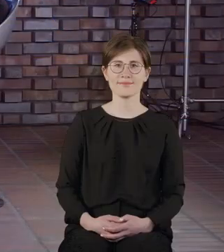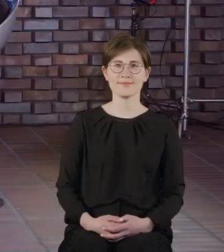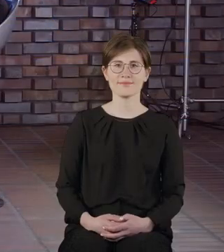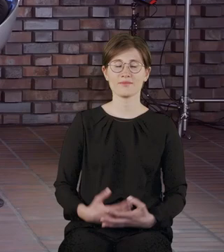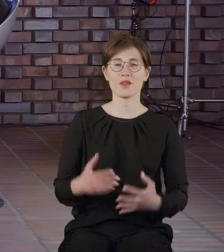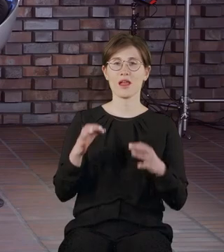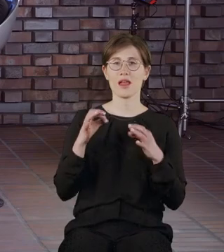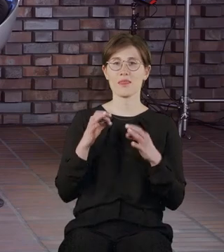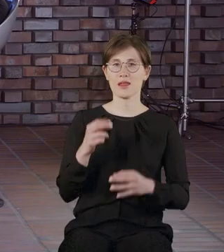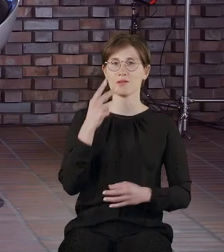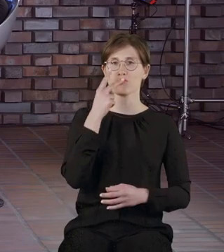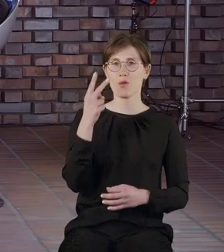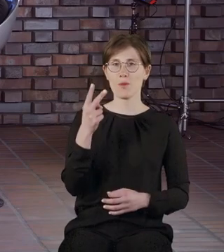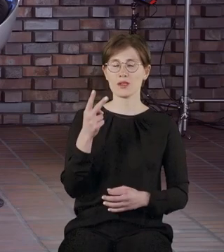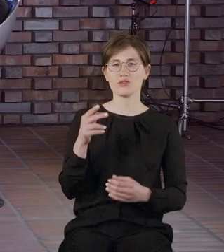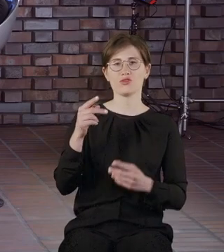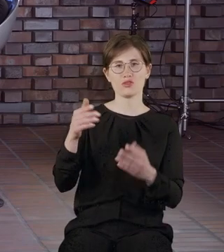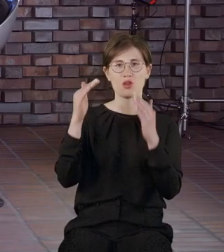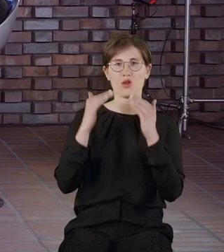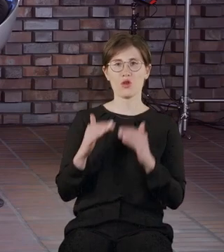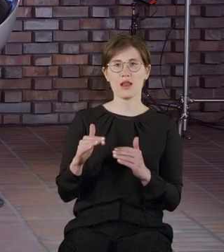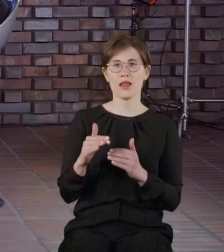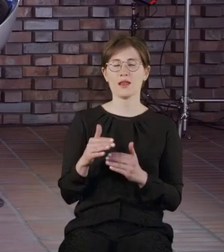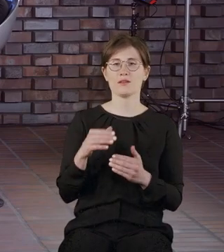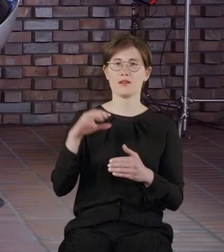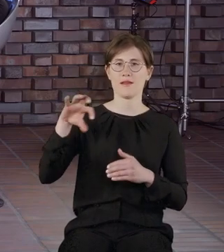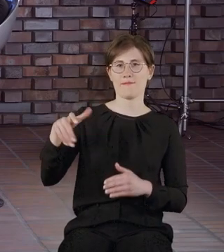A teraz zobaczycie wizytówkę Wydziału Teologicznego.